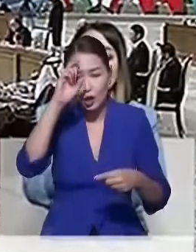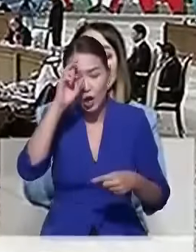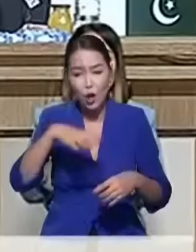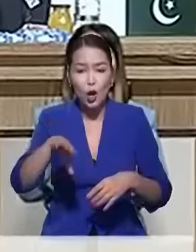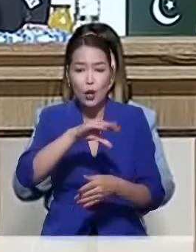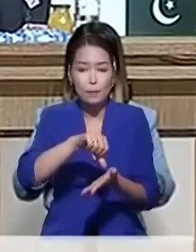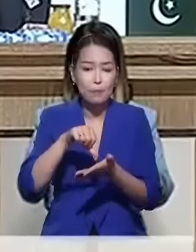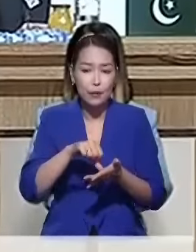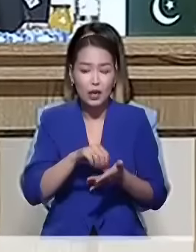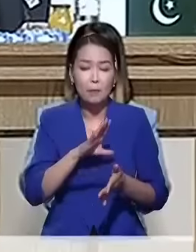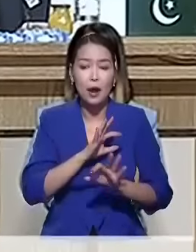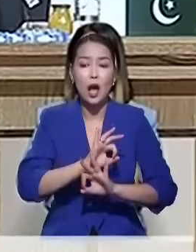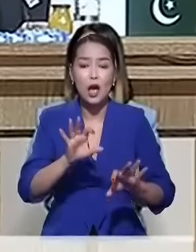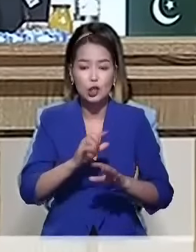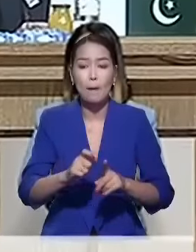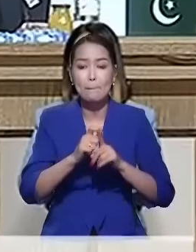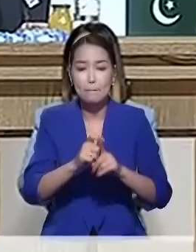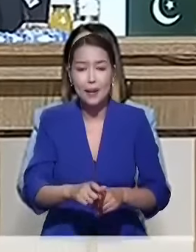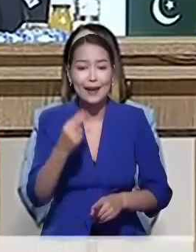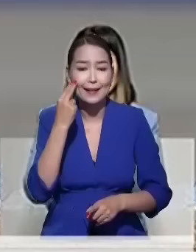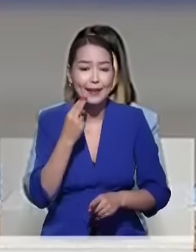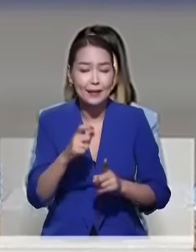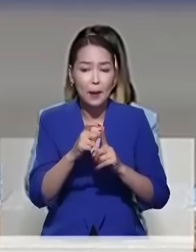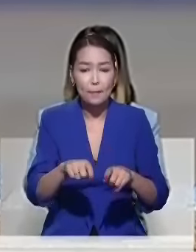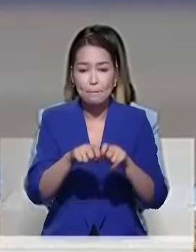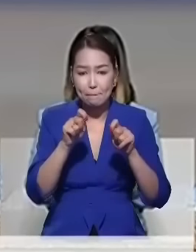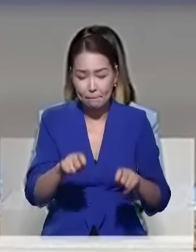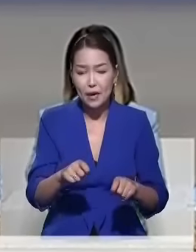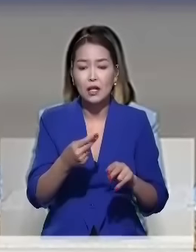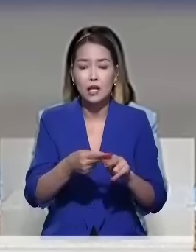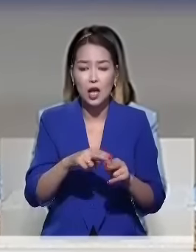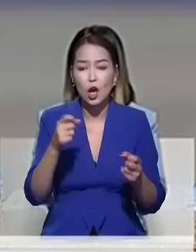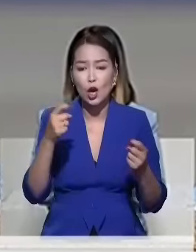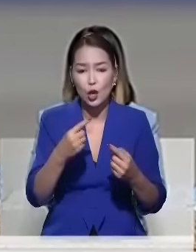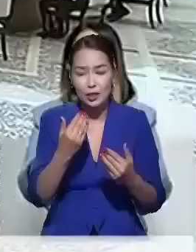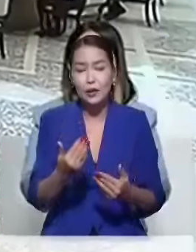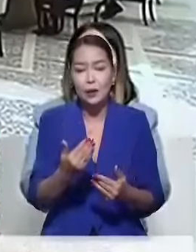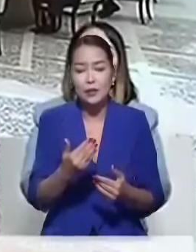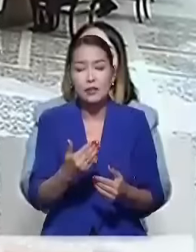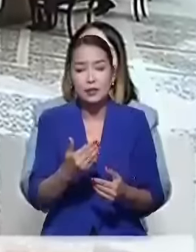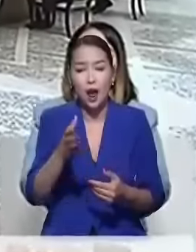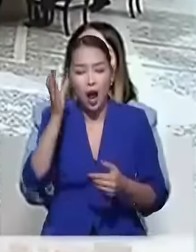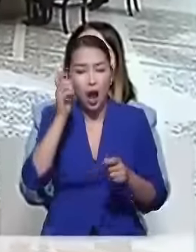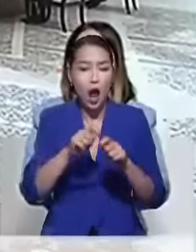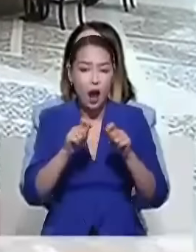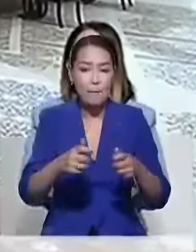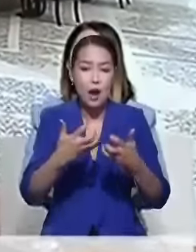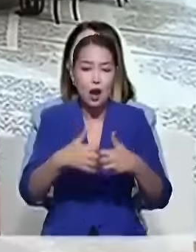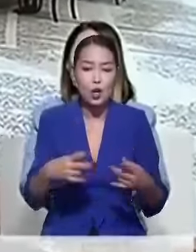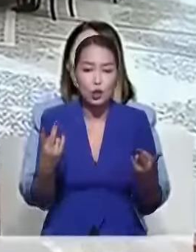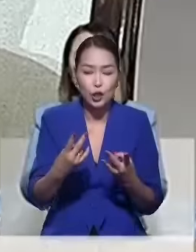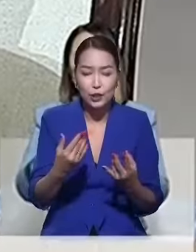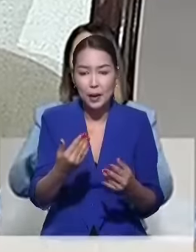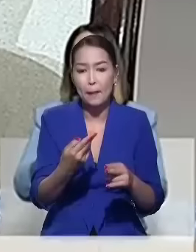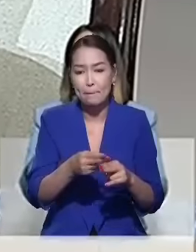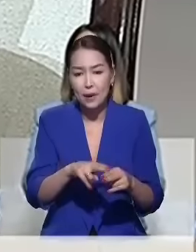также выступили с предложениями. Так, Китай предлагает создать ассоциацию ШОС в сфере цифрового образования. Узбекский лидер Шавкат